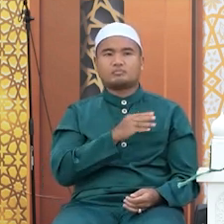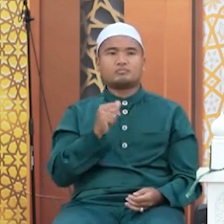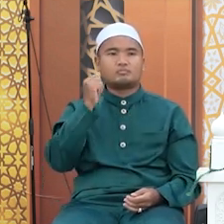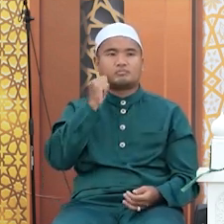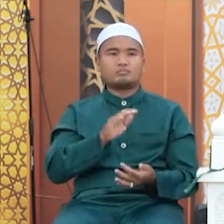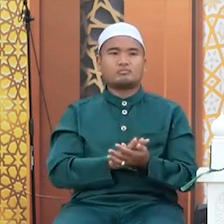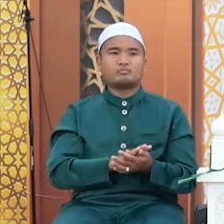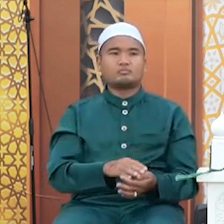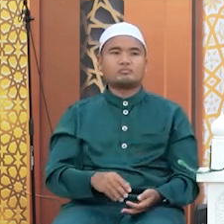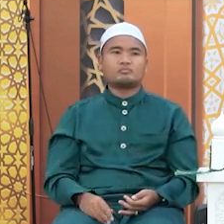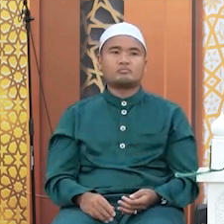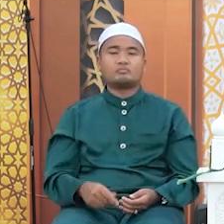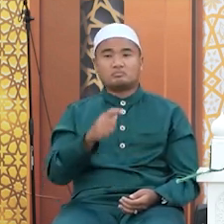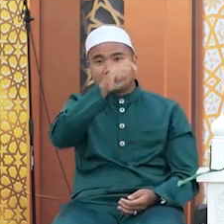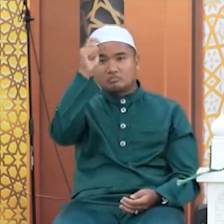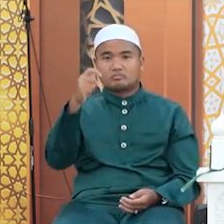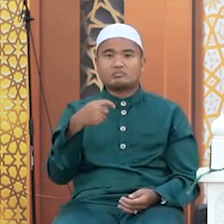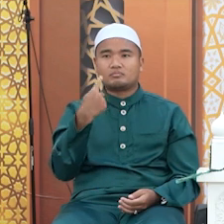hak paling dia kasih? Rasulullah.